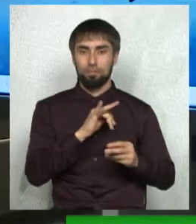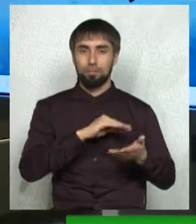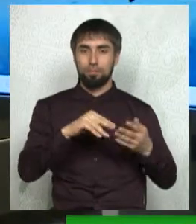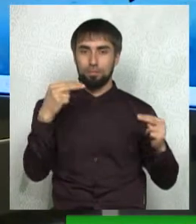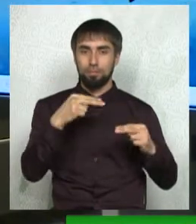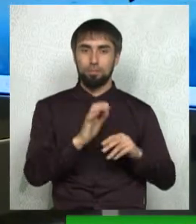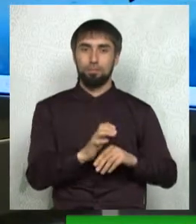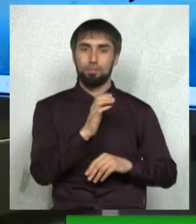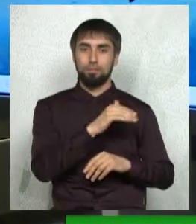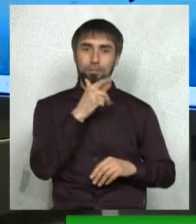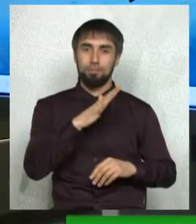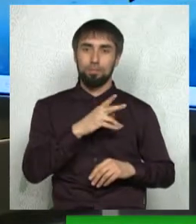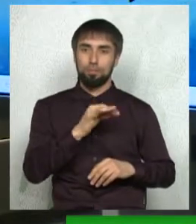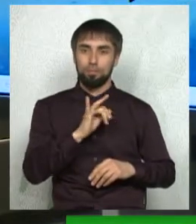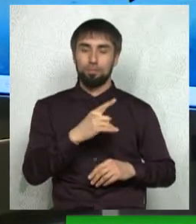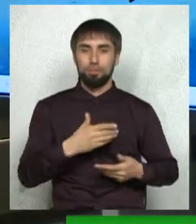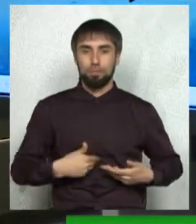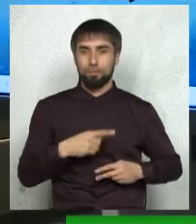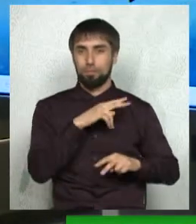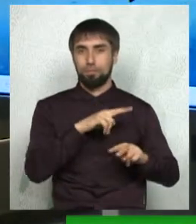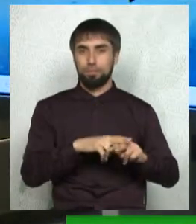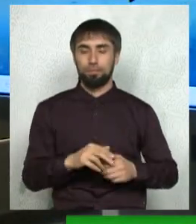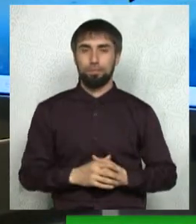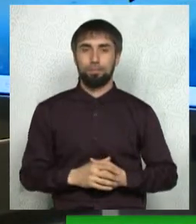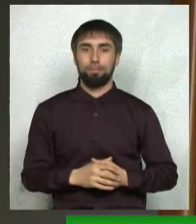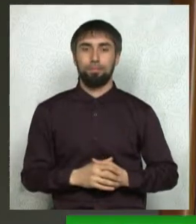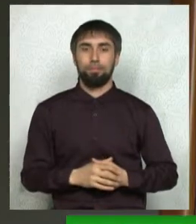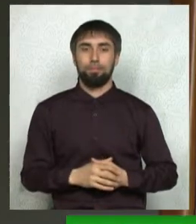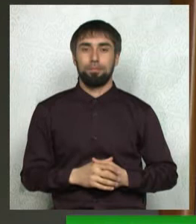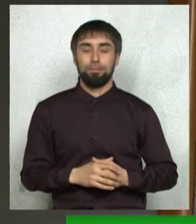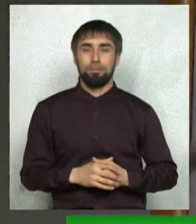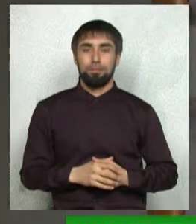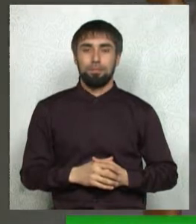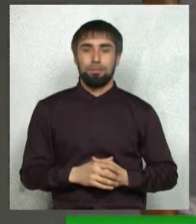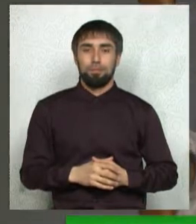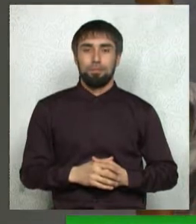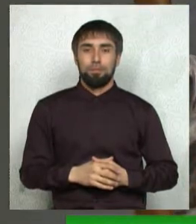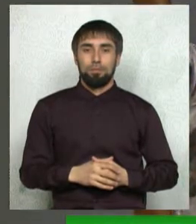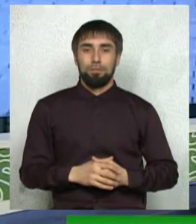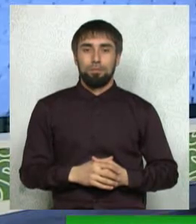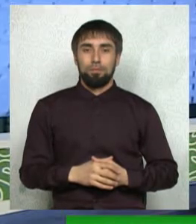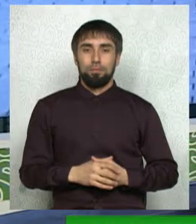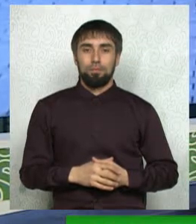свидетелей депортации, которые до сих пор живут там. Тамара Хшагульгова, Асхат Белакиев, Новости 24.